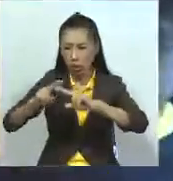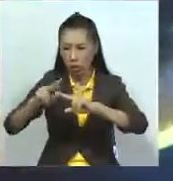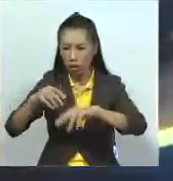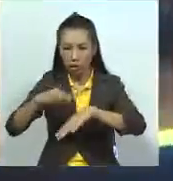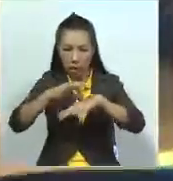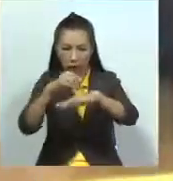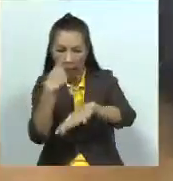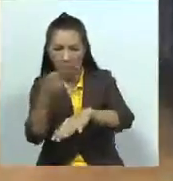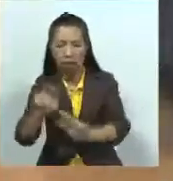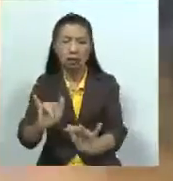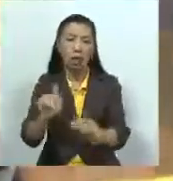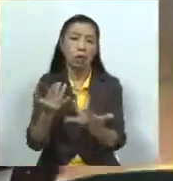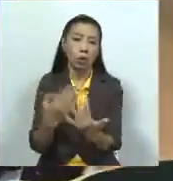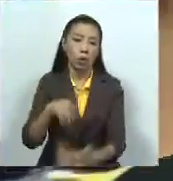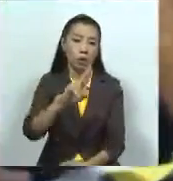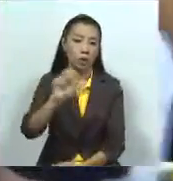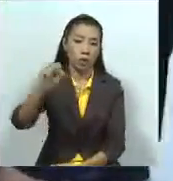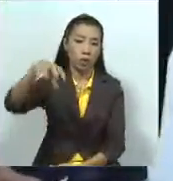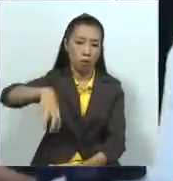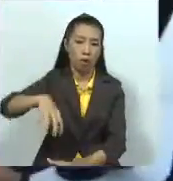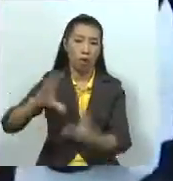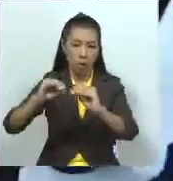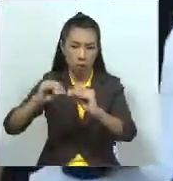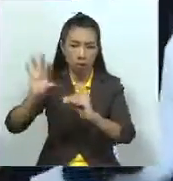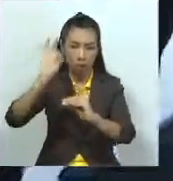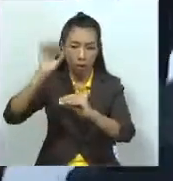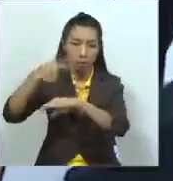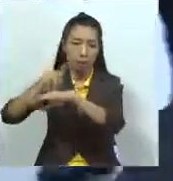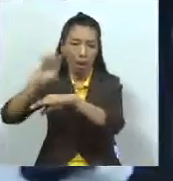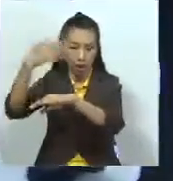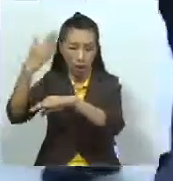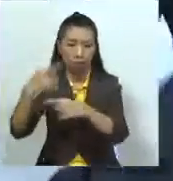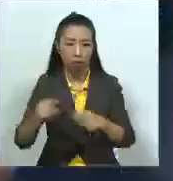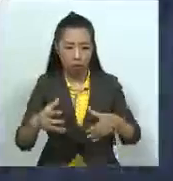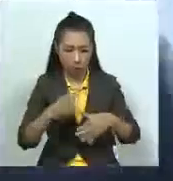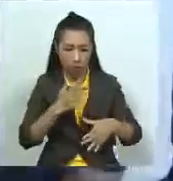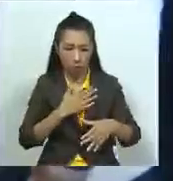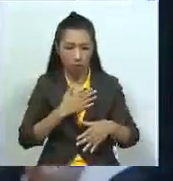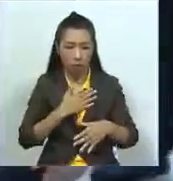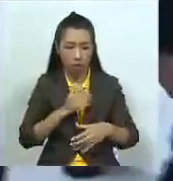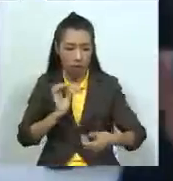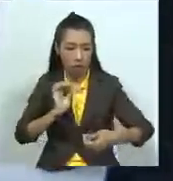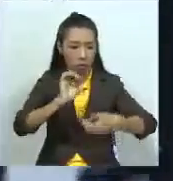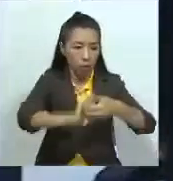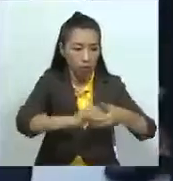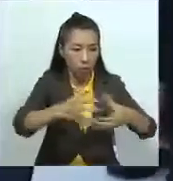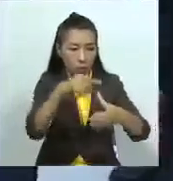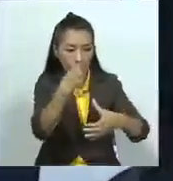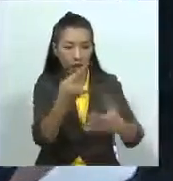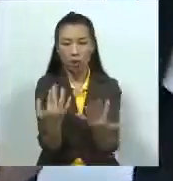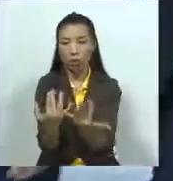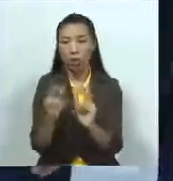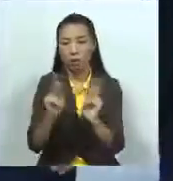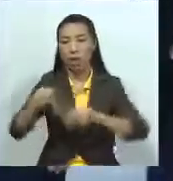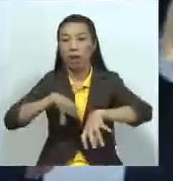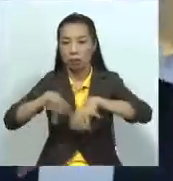ธานสภาผู้แทนราษฎรก่อนส่วนการจะร่วมรัฐบาลกับพรรคการเมืองใดเป็นเรื่องของคณะกรรมการบริหารพรรคนะคะและปัญหาส